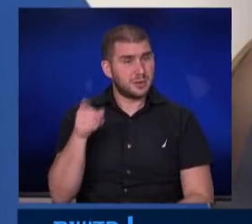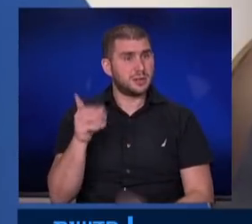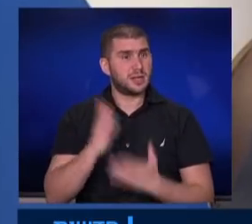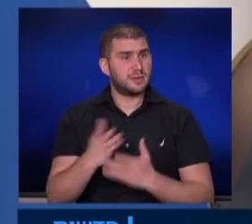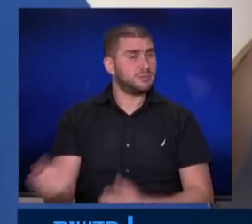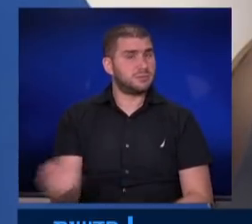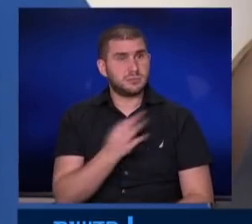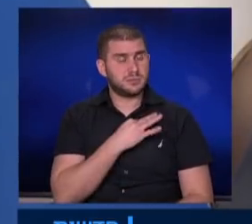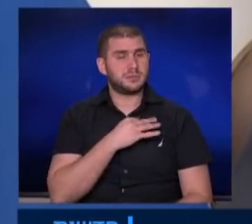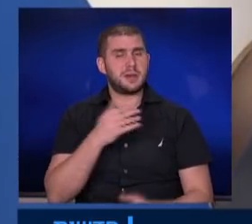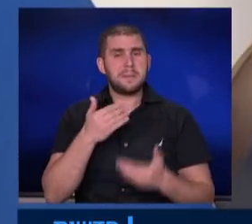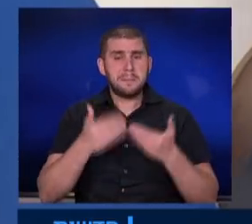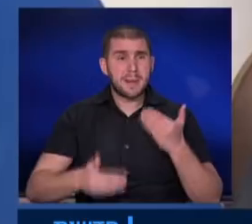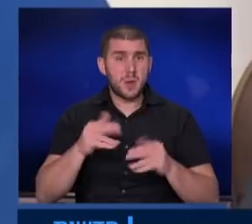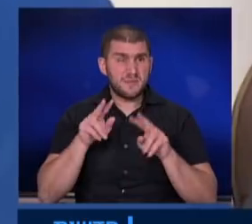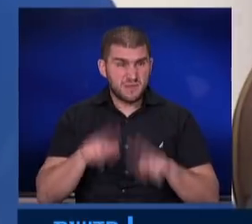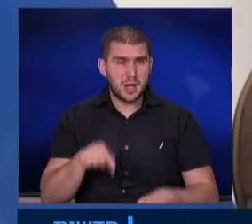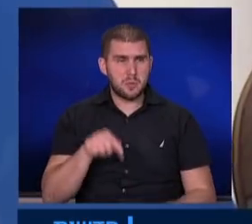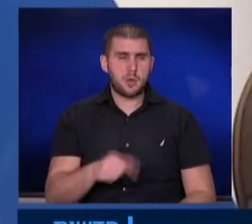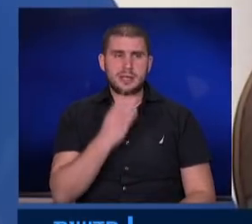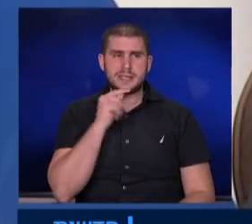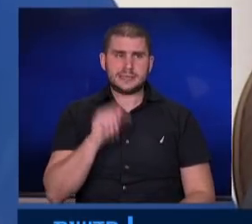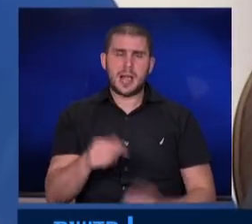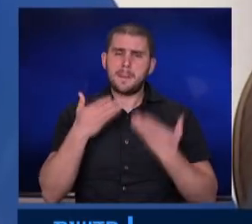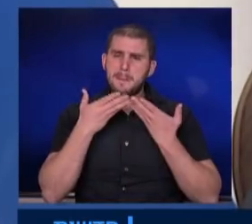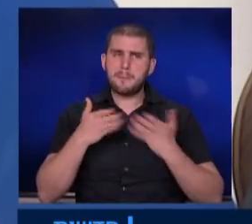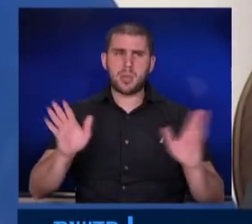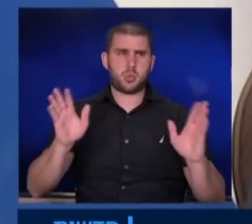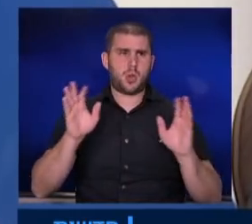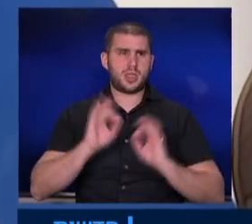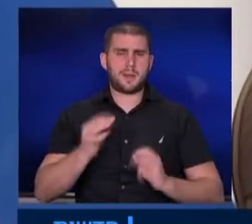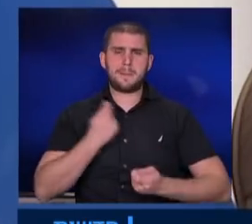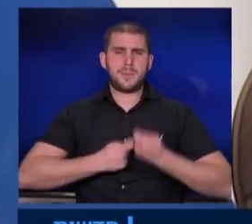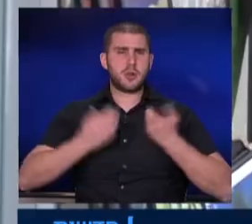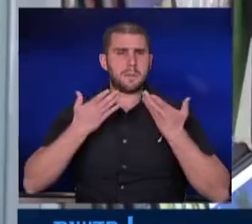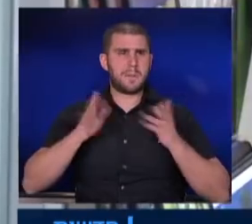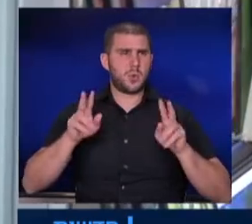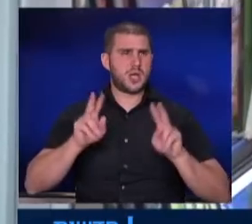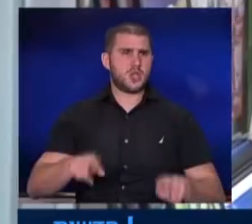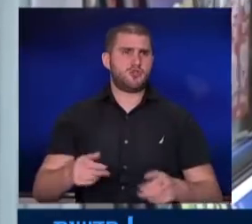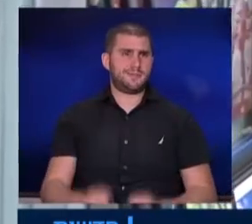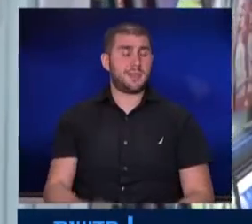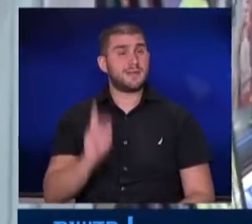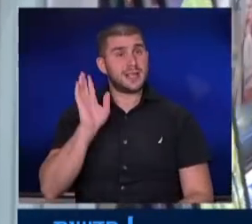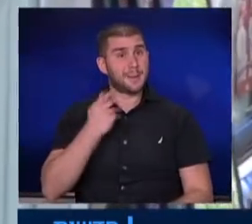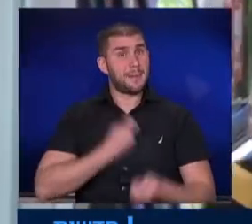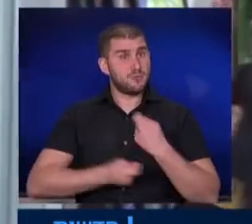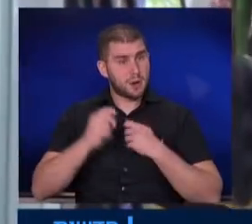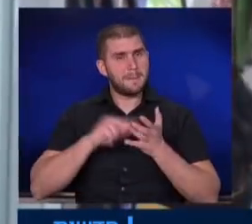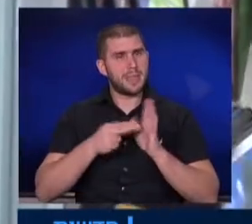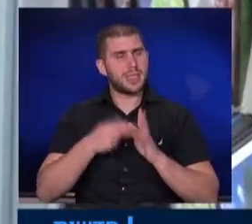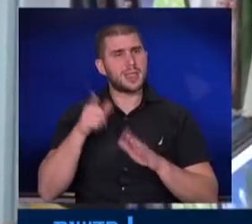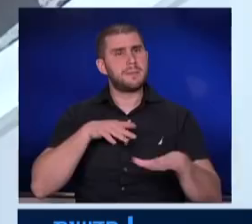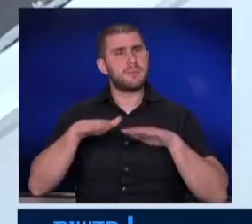חוטפים מגבלות רחבות, אצלנו מדינת ישראל פתוחה, המשק פתוח. אך גם במשק מתכננת כעת